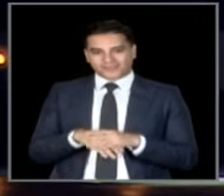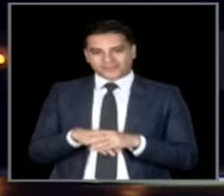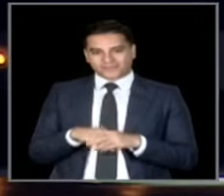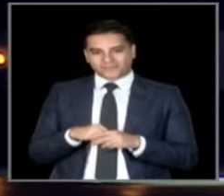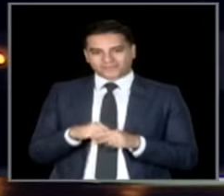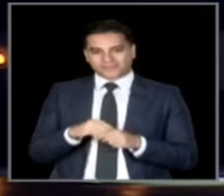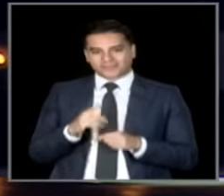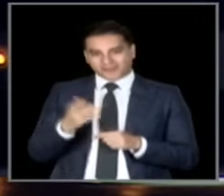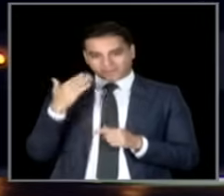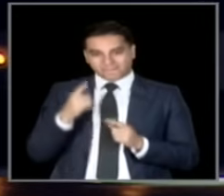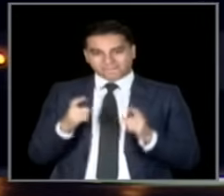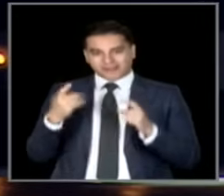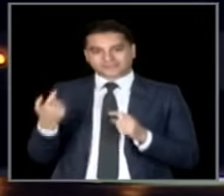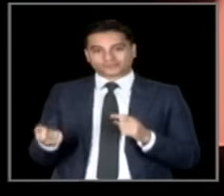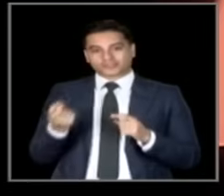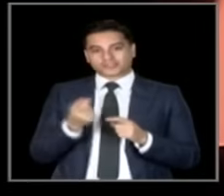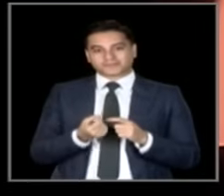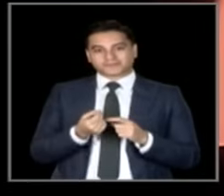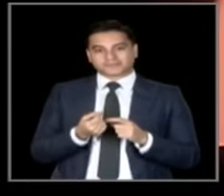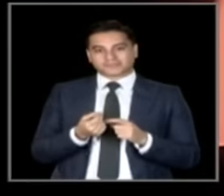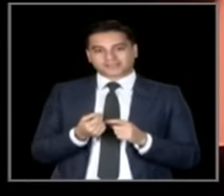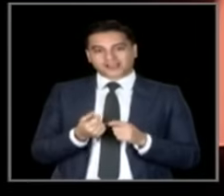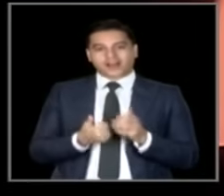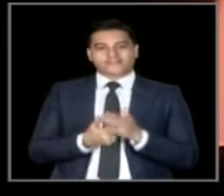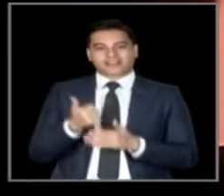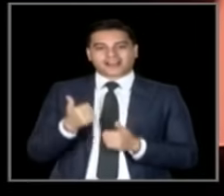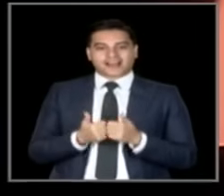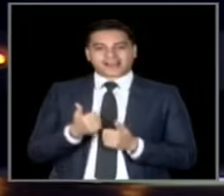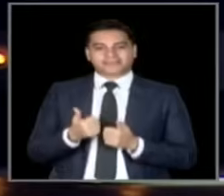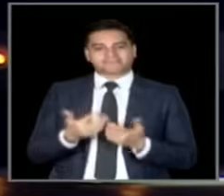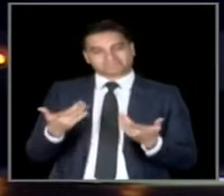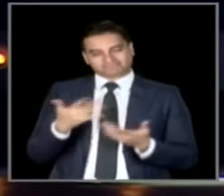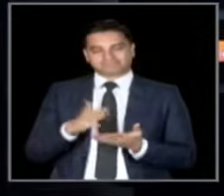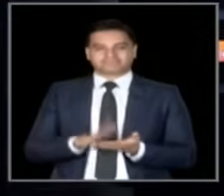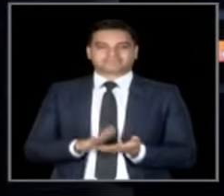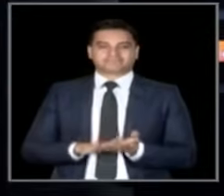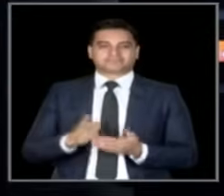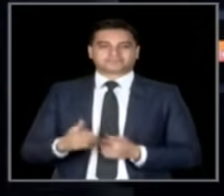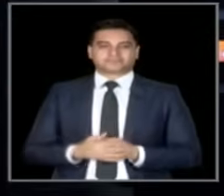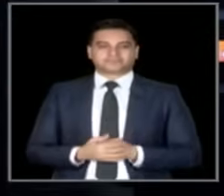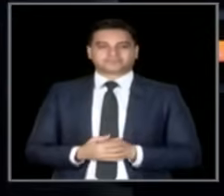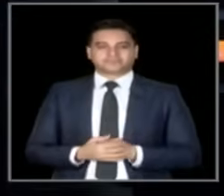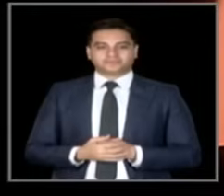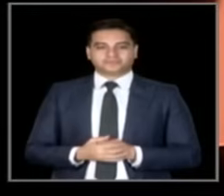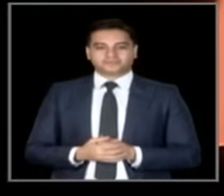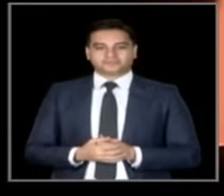مع انك الماتش اللي فات جبت 55 نقطه بس كان ممكن يبقى اعلى. افضل لاعب، نحييه كلنا.